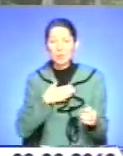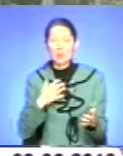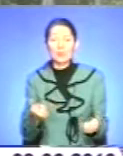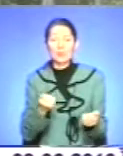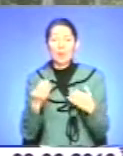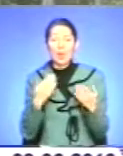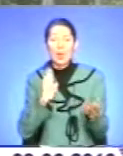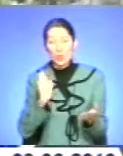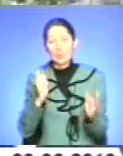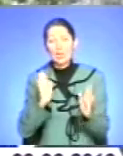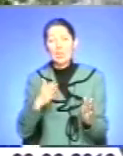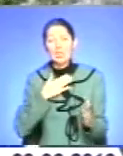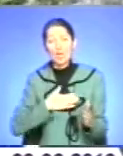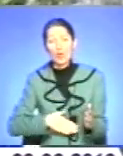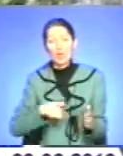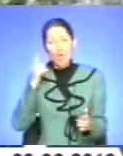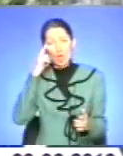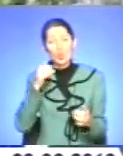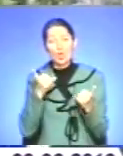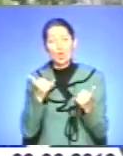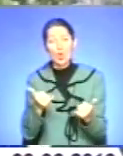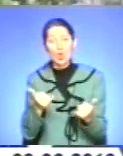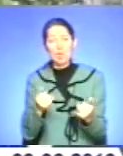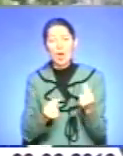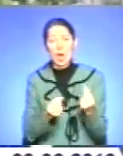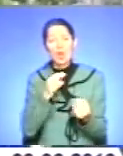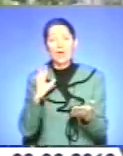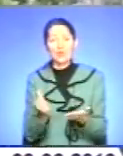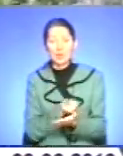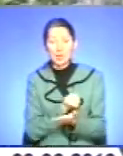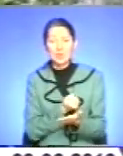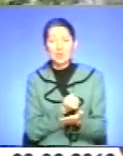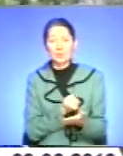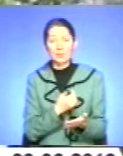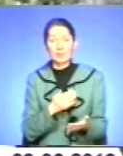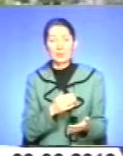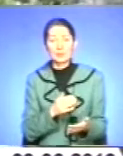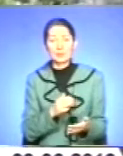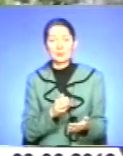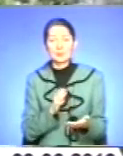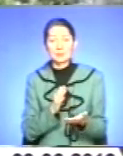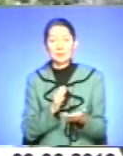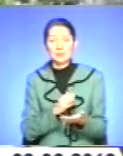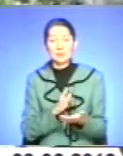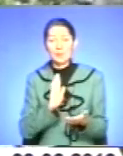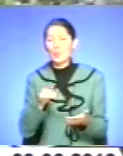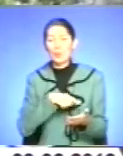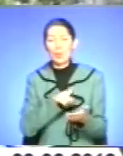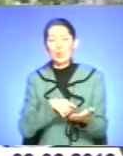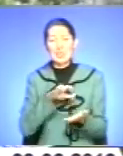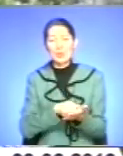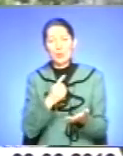ми тільки будемо задоволені. Я думаю, що сьогодні ігра вдалася і не стало ніхто питання зайняти перше, чи друге, третє